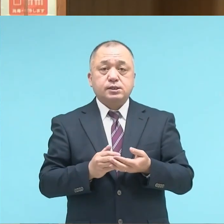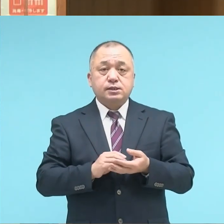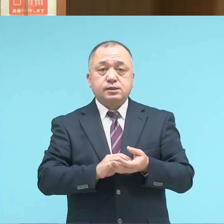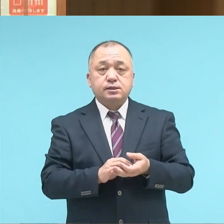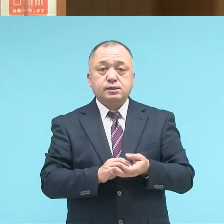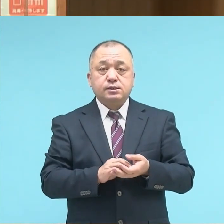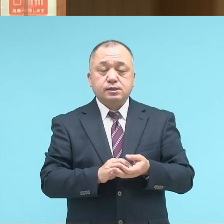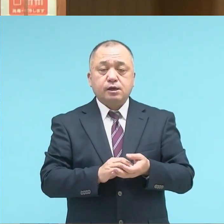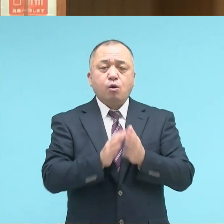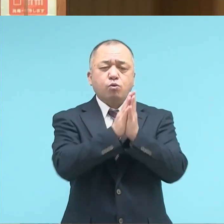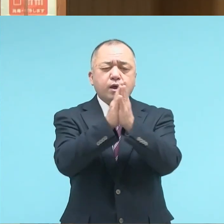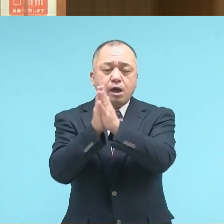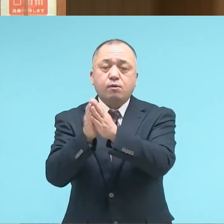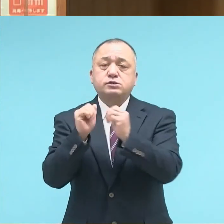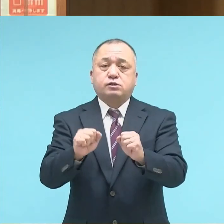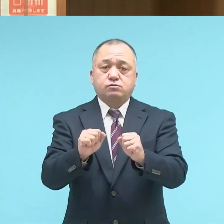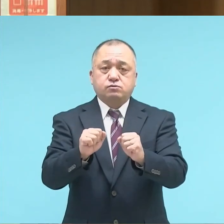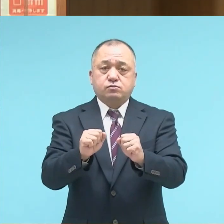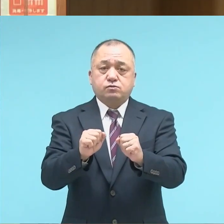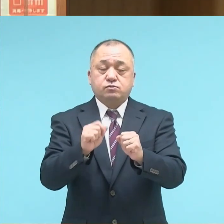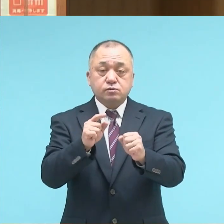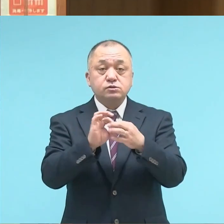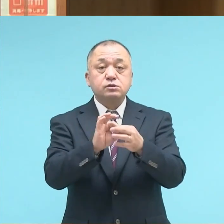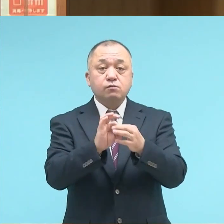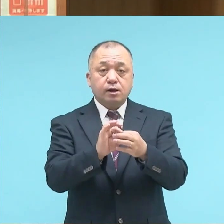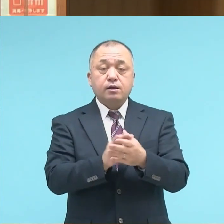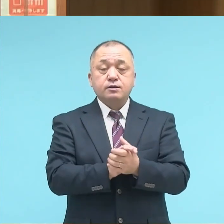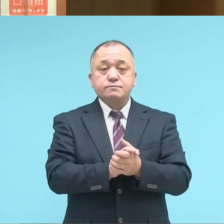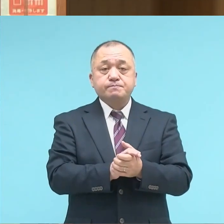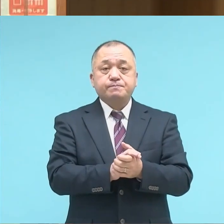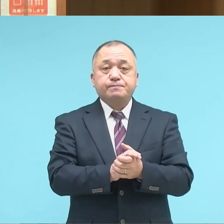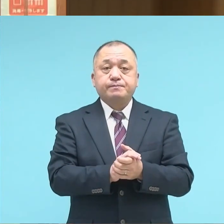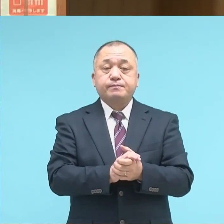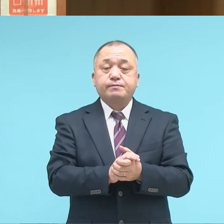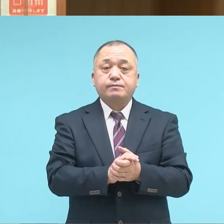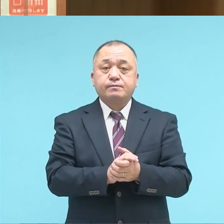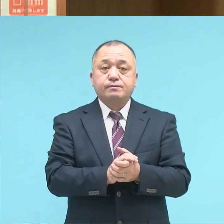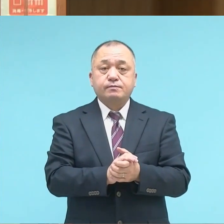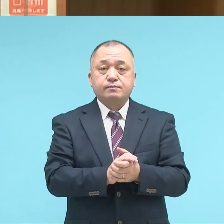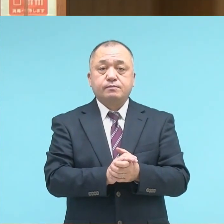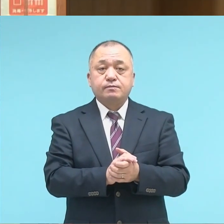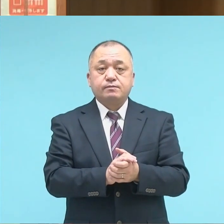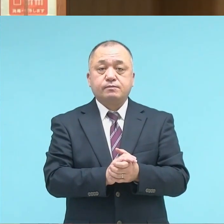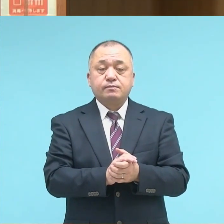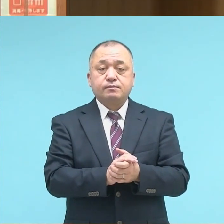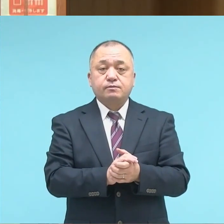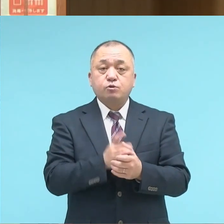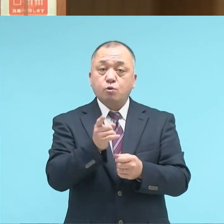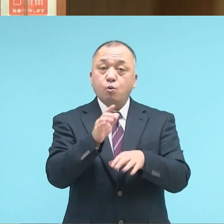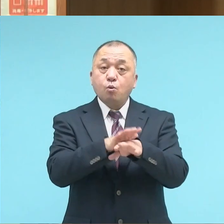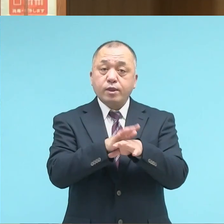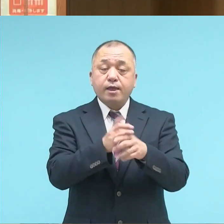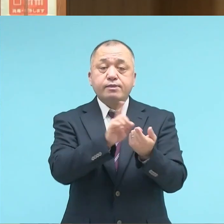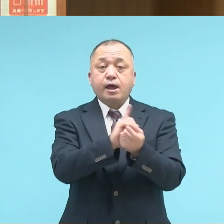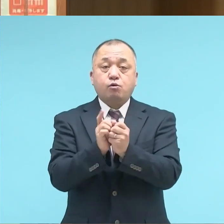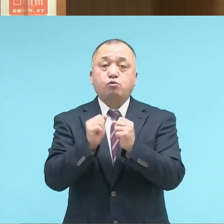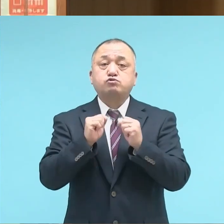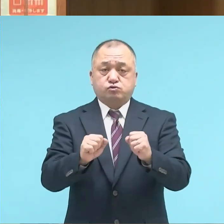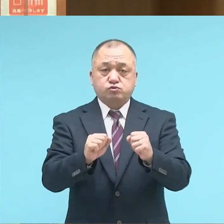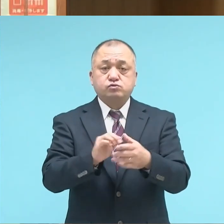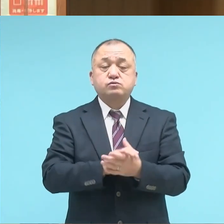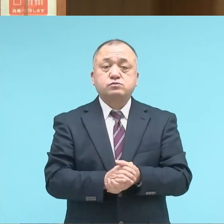してますので、その点についてはそういった形で対応してきます。ですから、